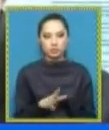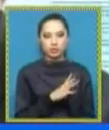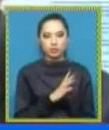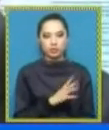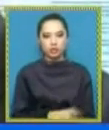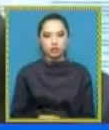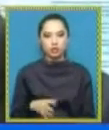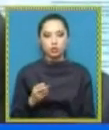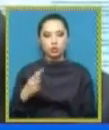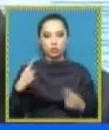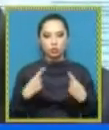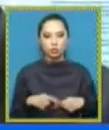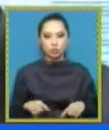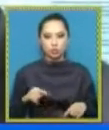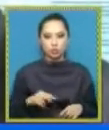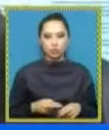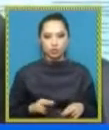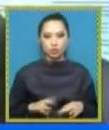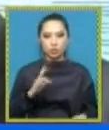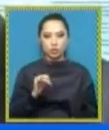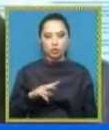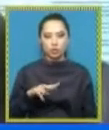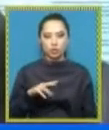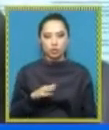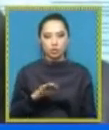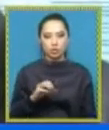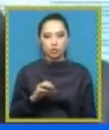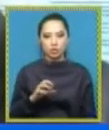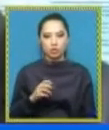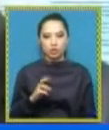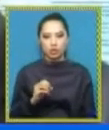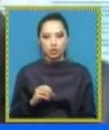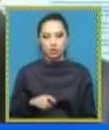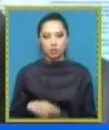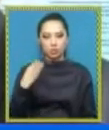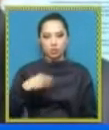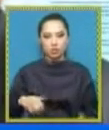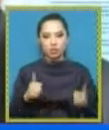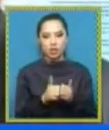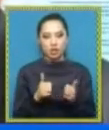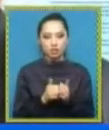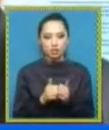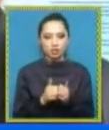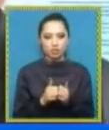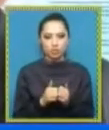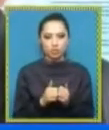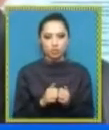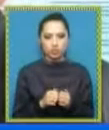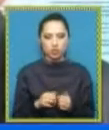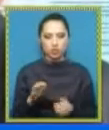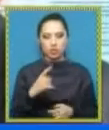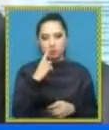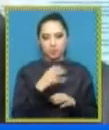басқа Күлтөбелерді қарағанда да осы Күлтөбе бұрыннан белгілі Түркістанның қасында, ол осы Түркістанның тура